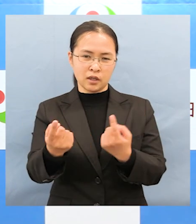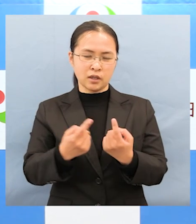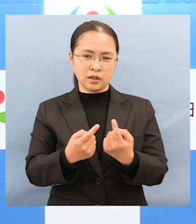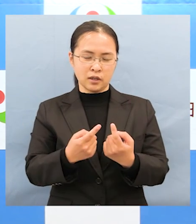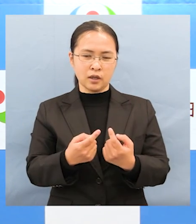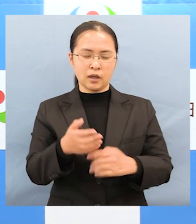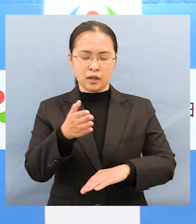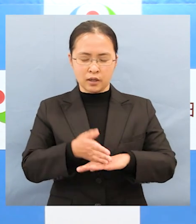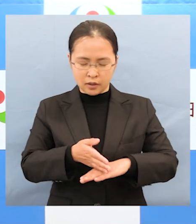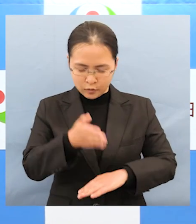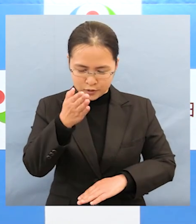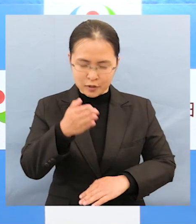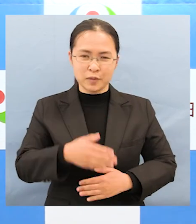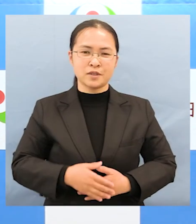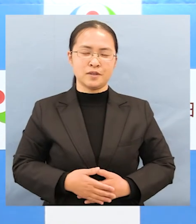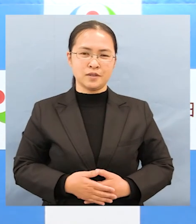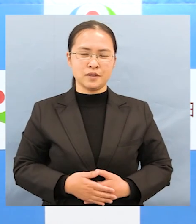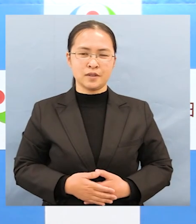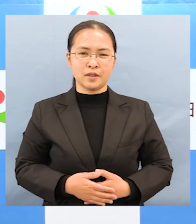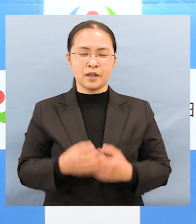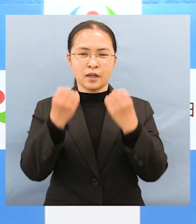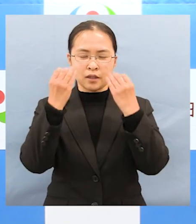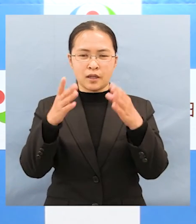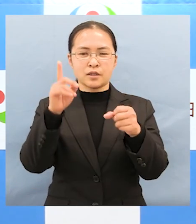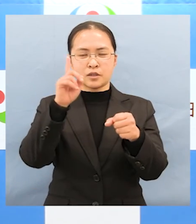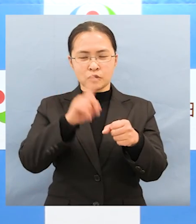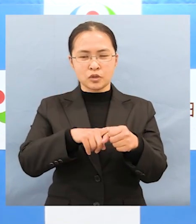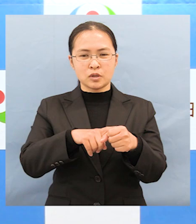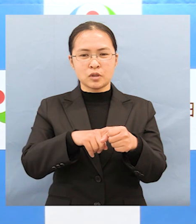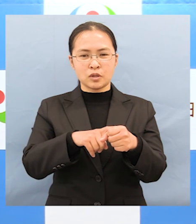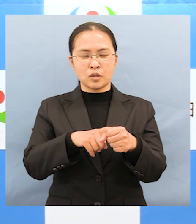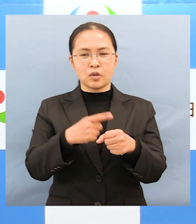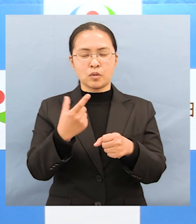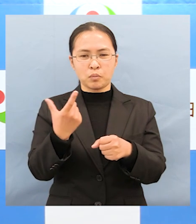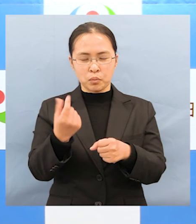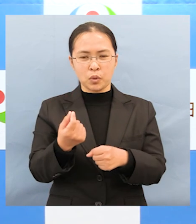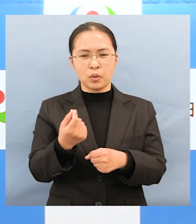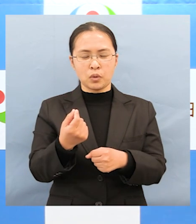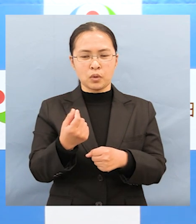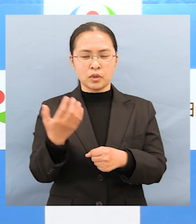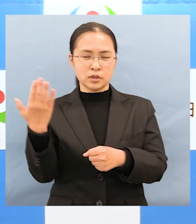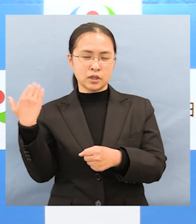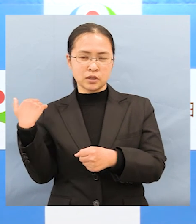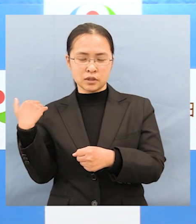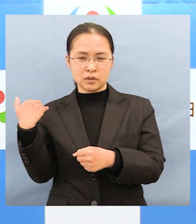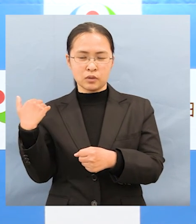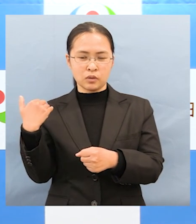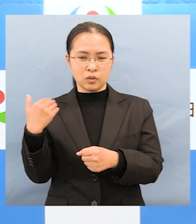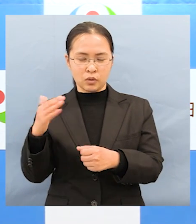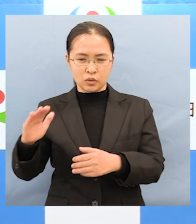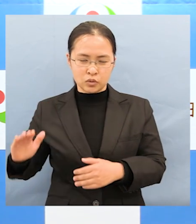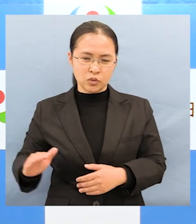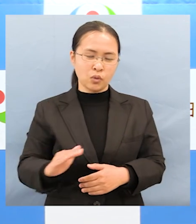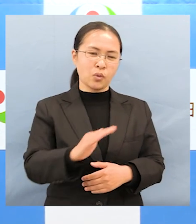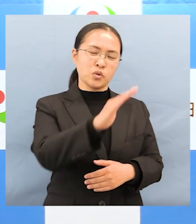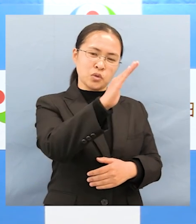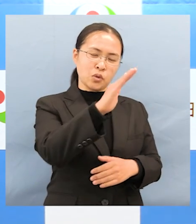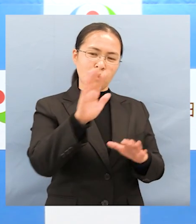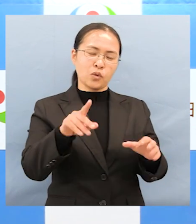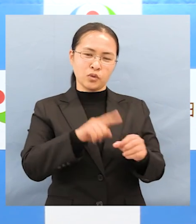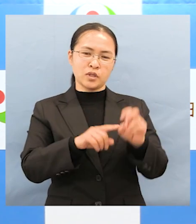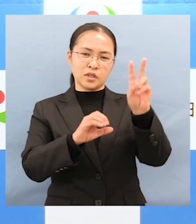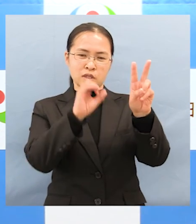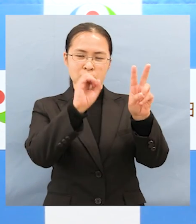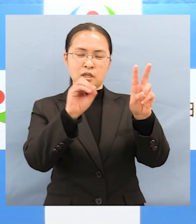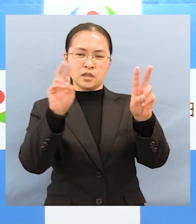当にありがとうございました。新しい年も先ほどの上昇は今年